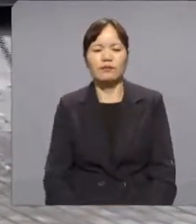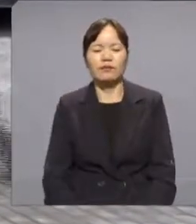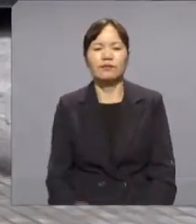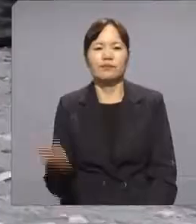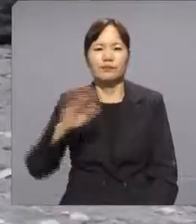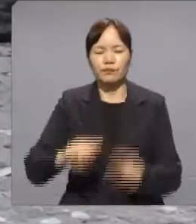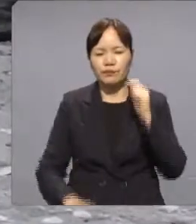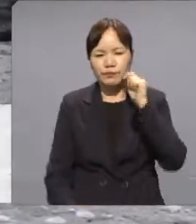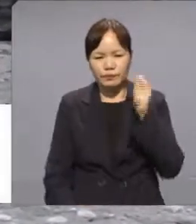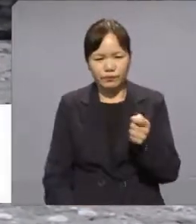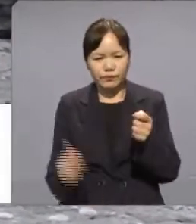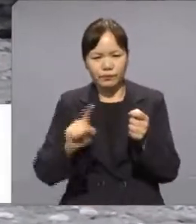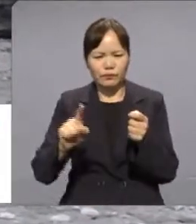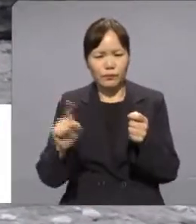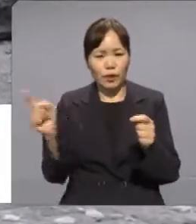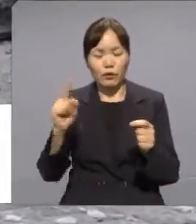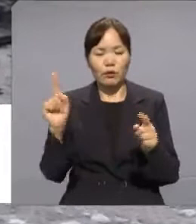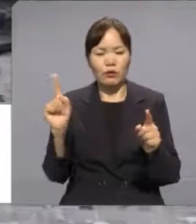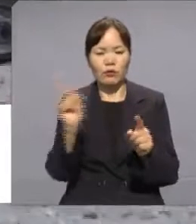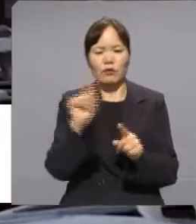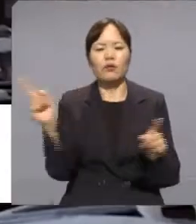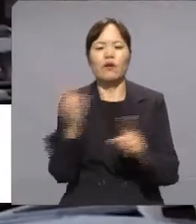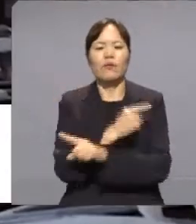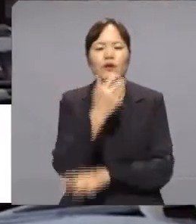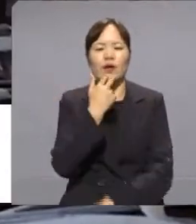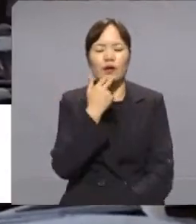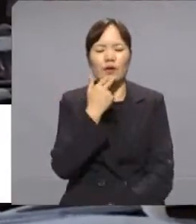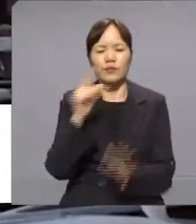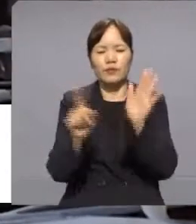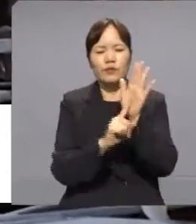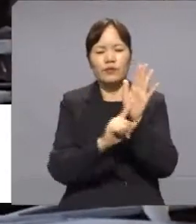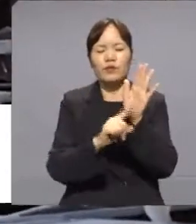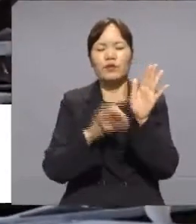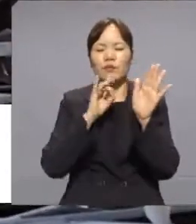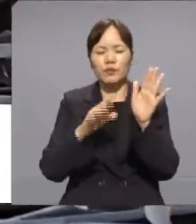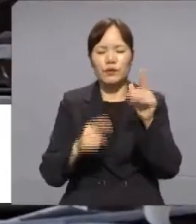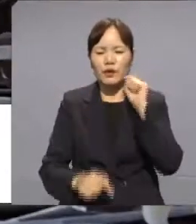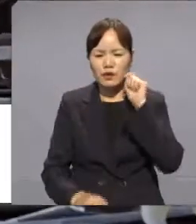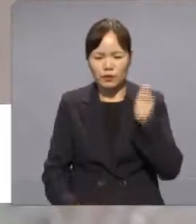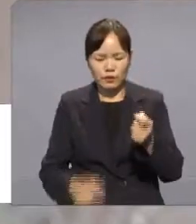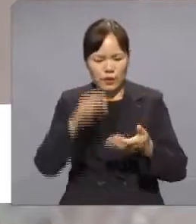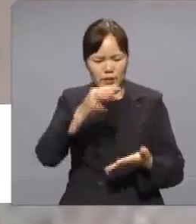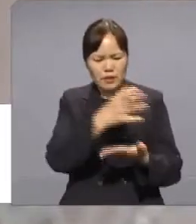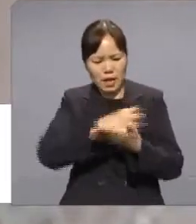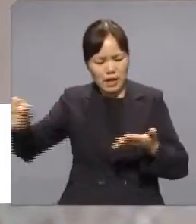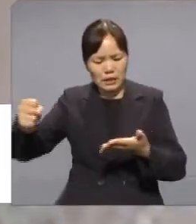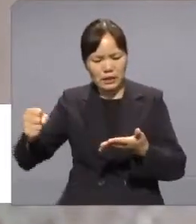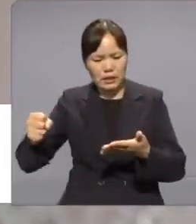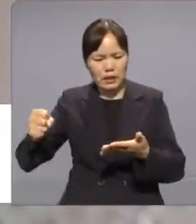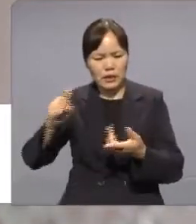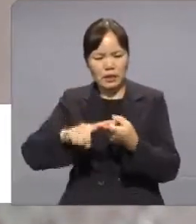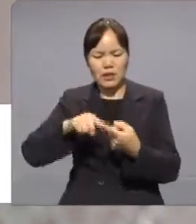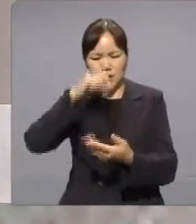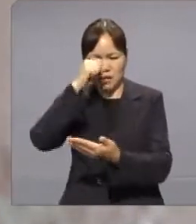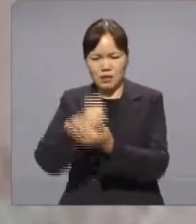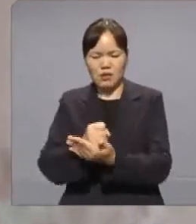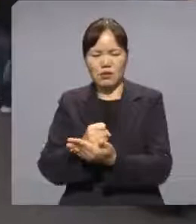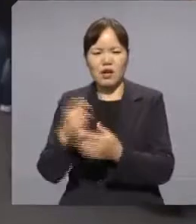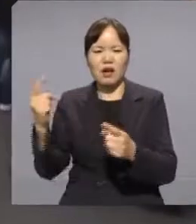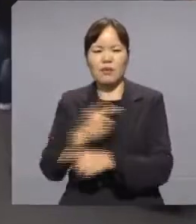하지만 우크라이나는 아무런 변화를 주지 않는 선전쇼라며 우크라이나 재산의 약탈을 정당화하고 있다고